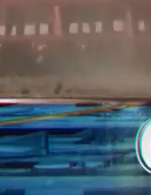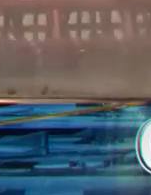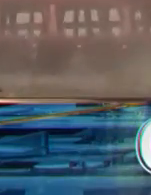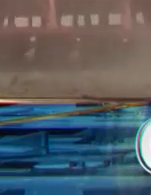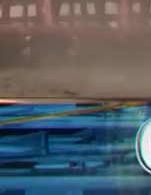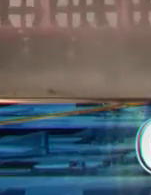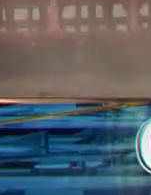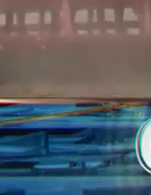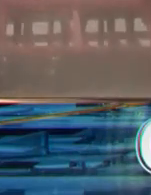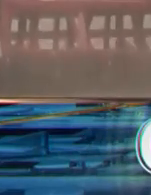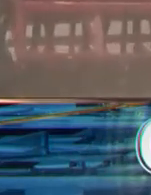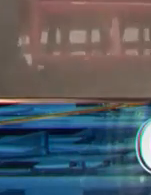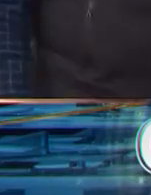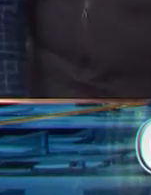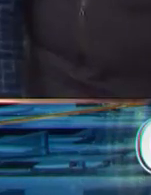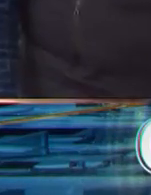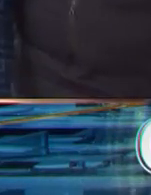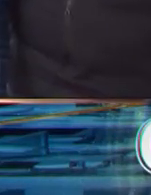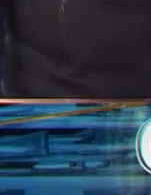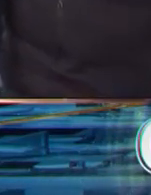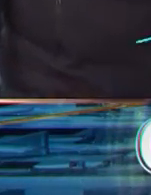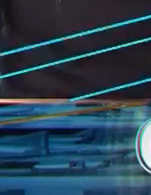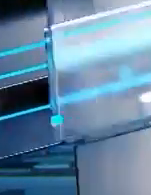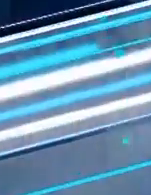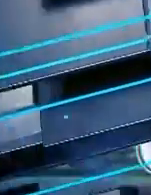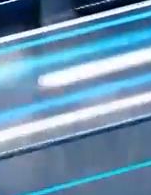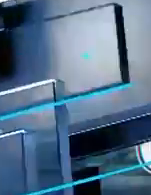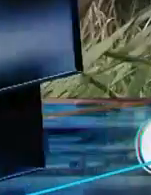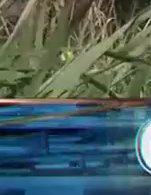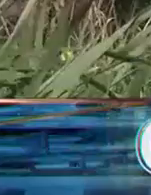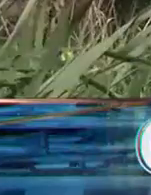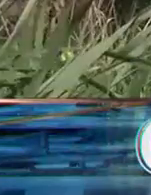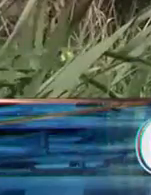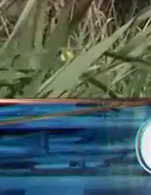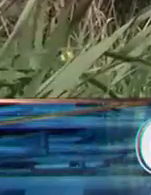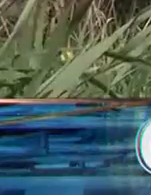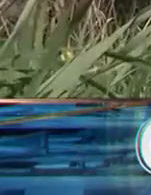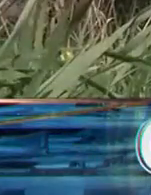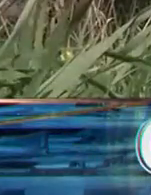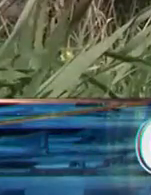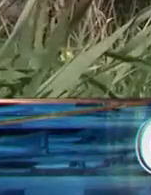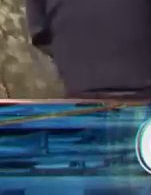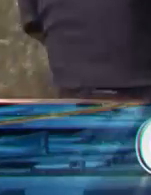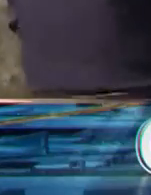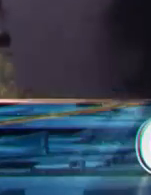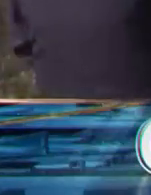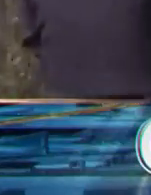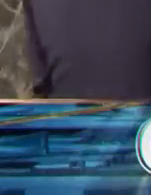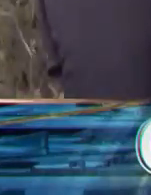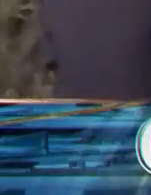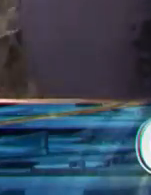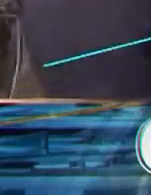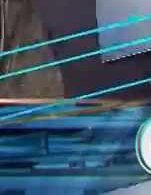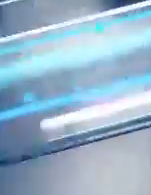тысяч гектаров в этом году осваивают земледельцы Кигенского района. На страже природы. В области создан специальный конный